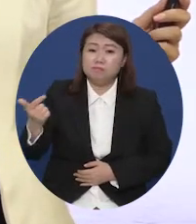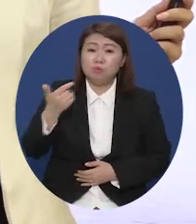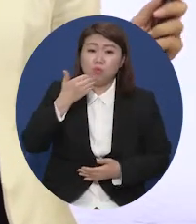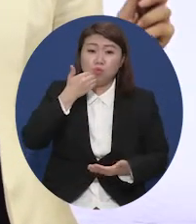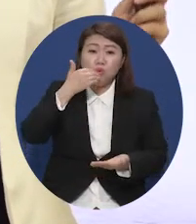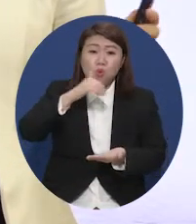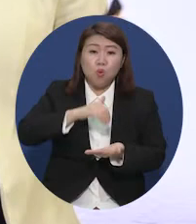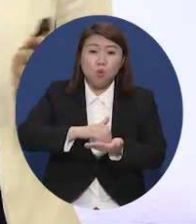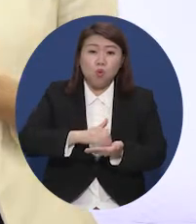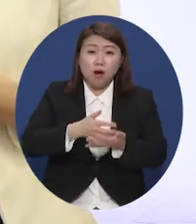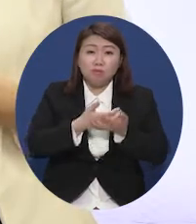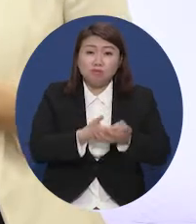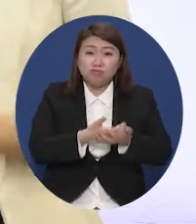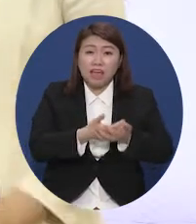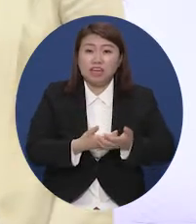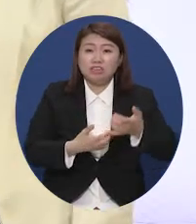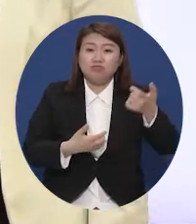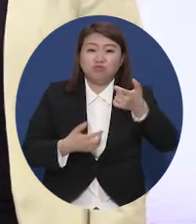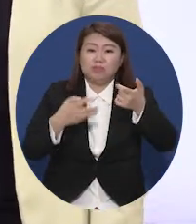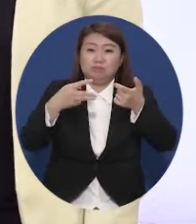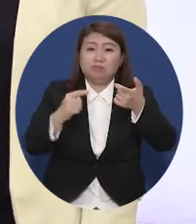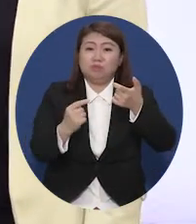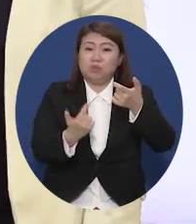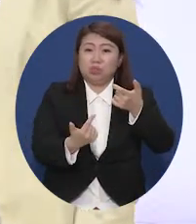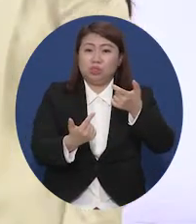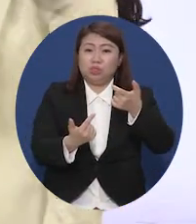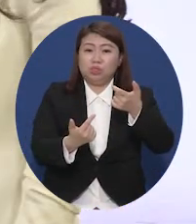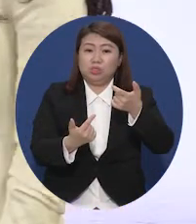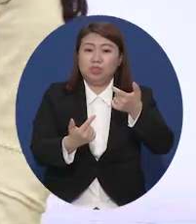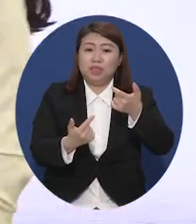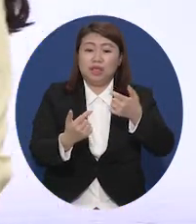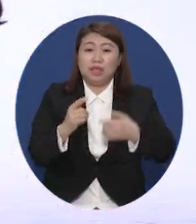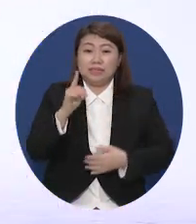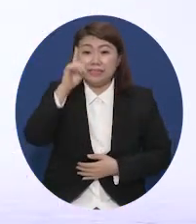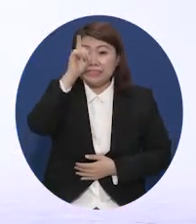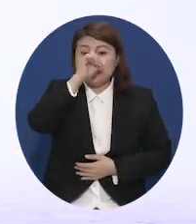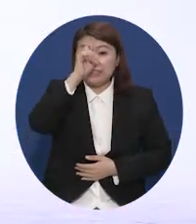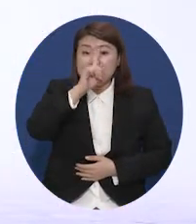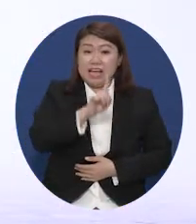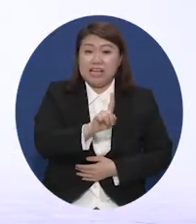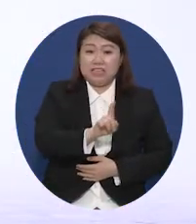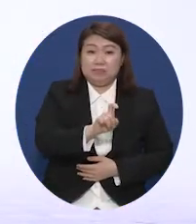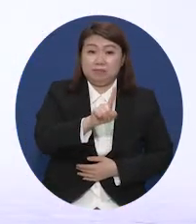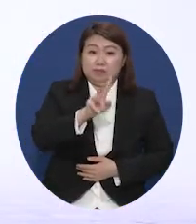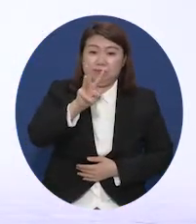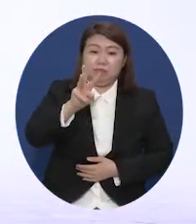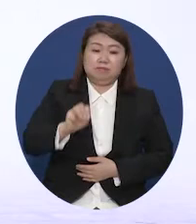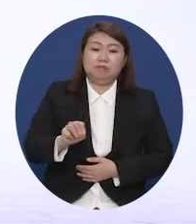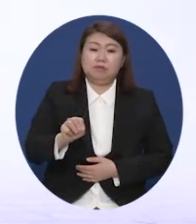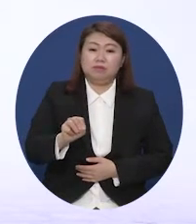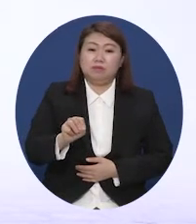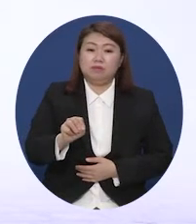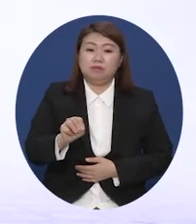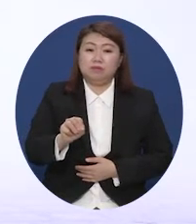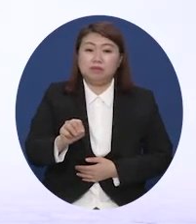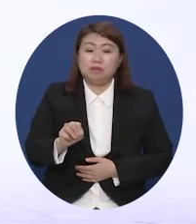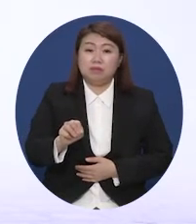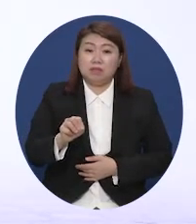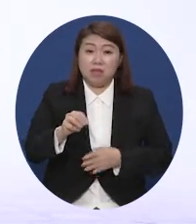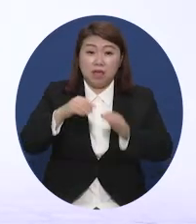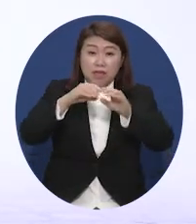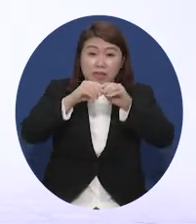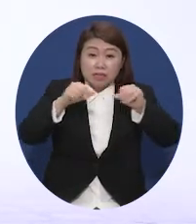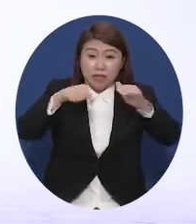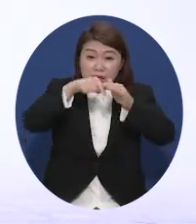돌입니다 무게가 무려 60톤에 이르는 거대 돌인데요 키는 11미터에 달합니다 그리고